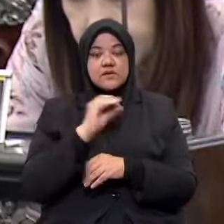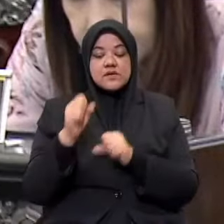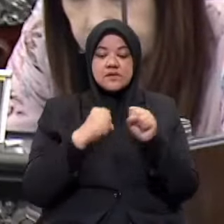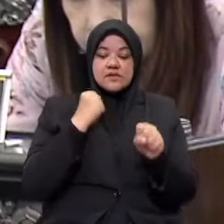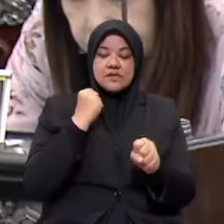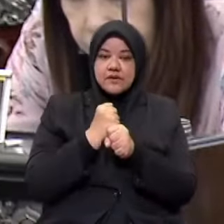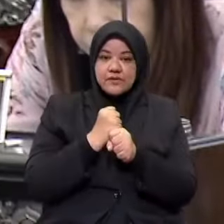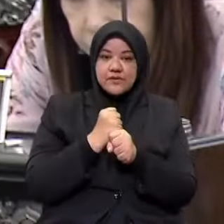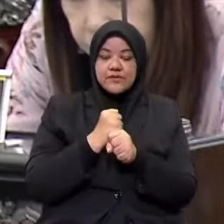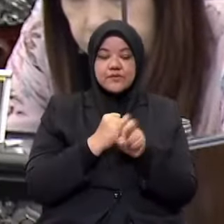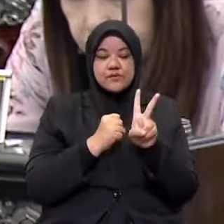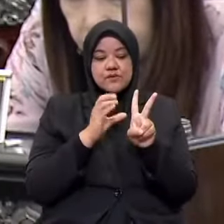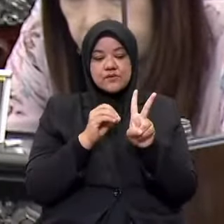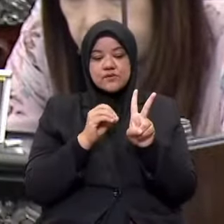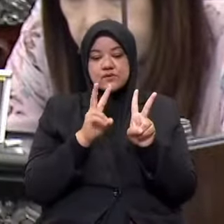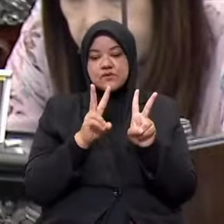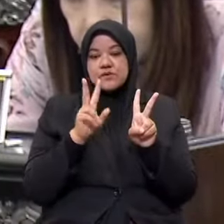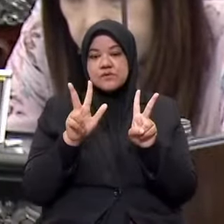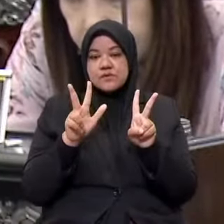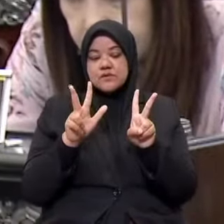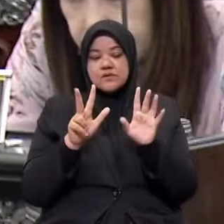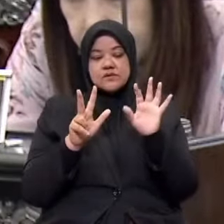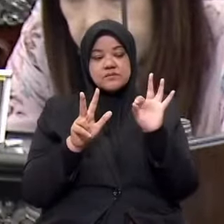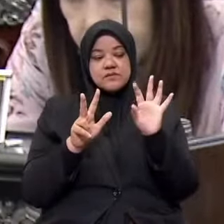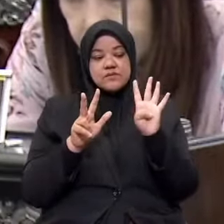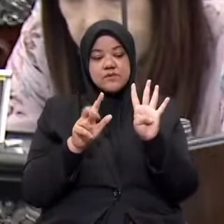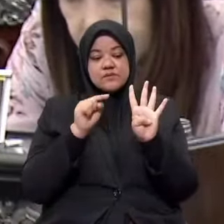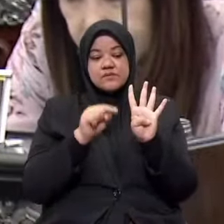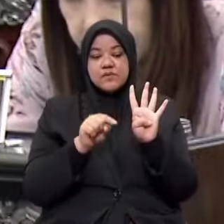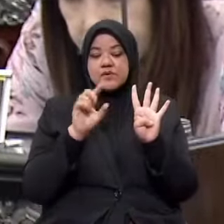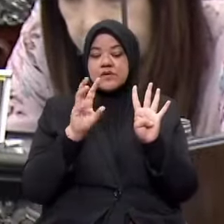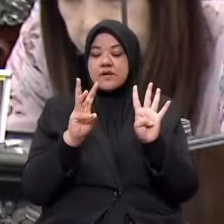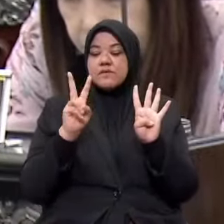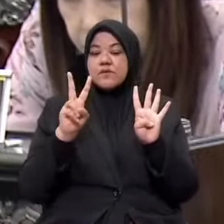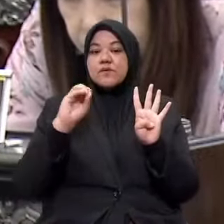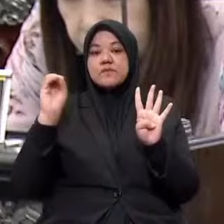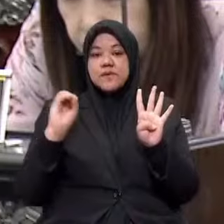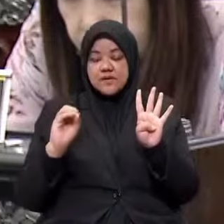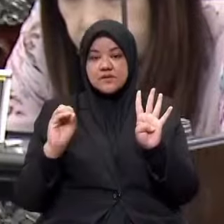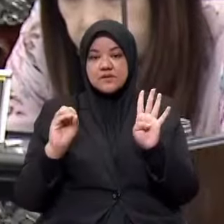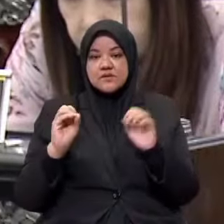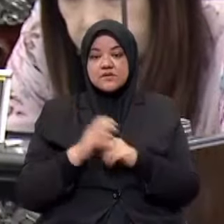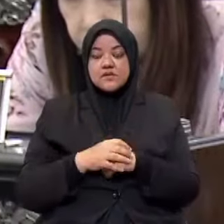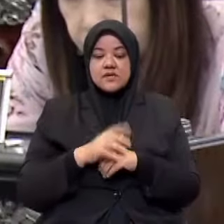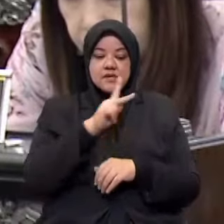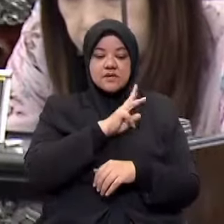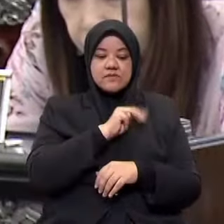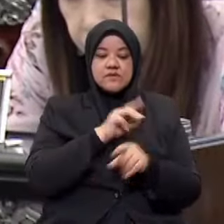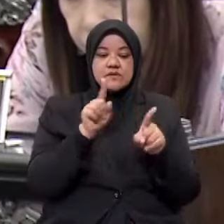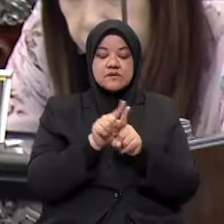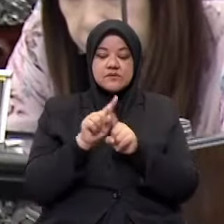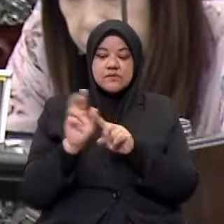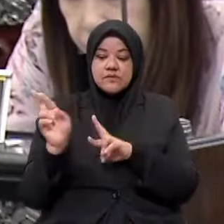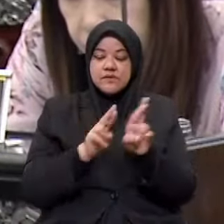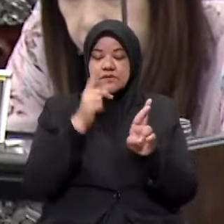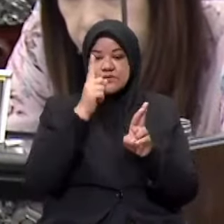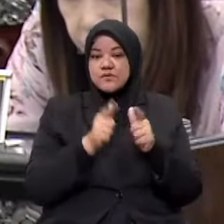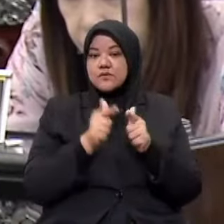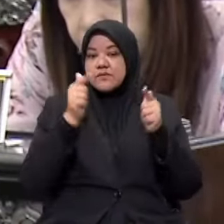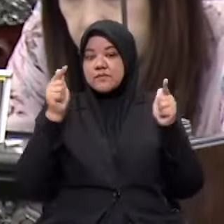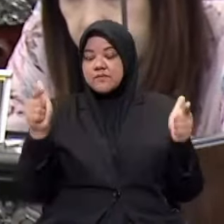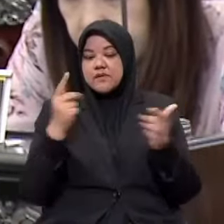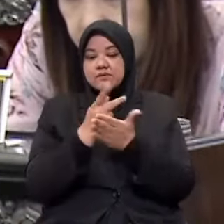dan tahun 2023 sebanyak 94.62% Kementerian turut merancang untuk